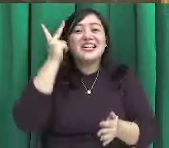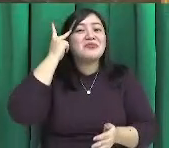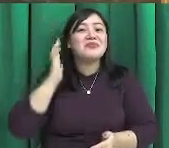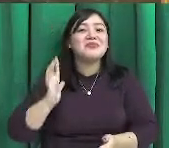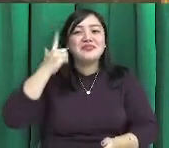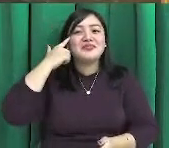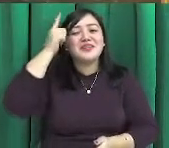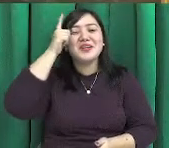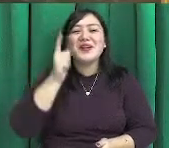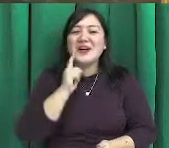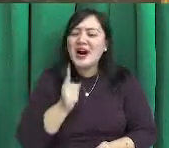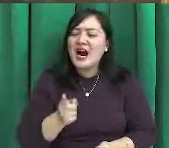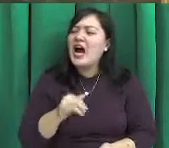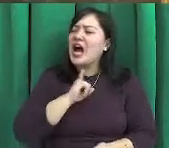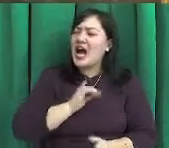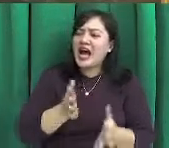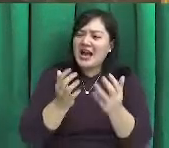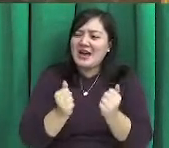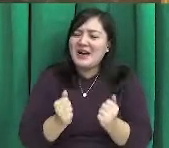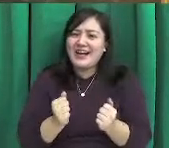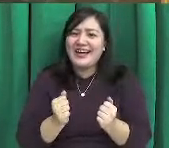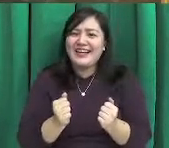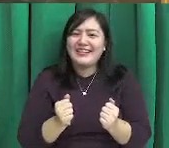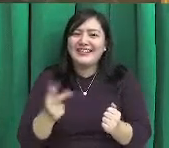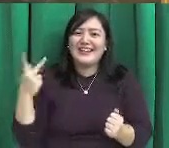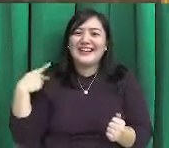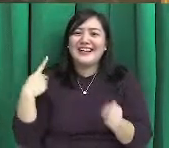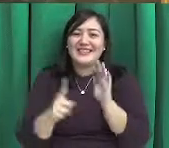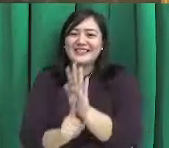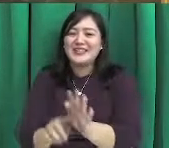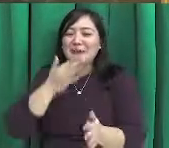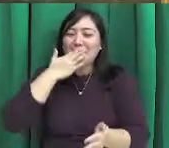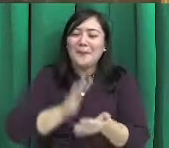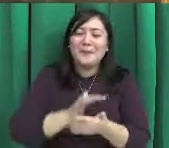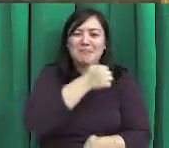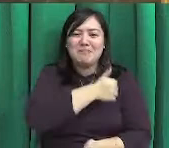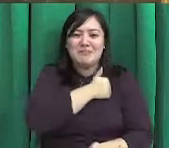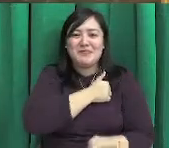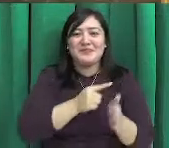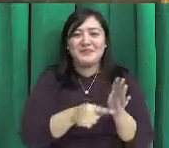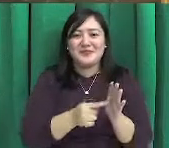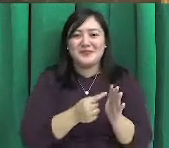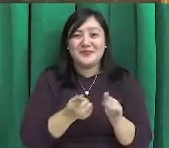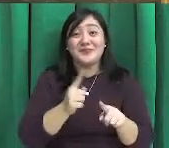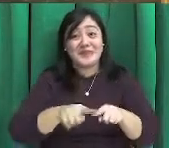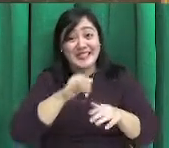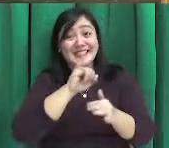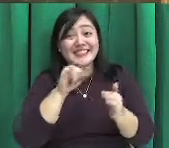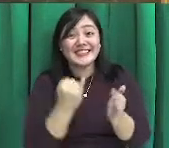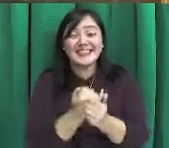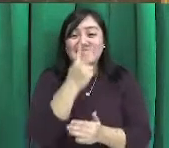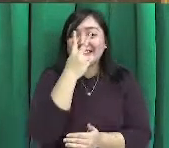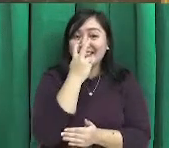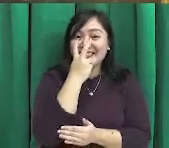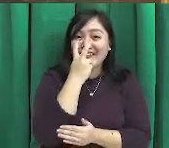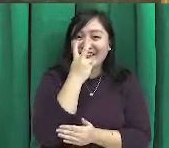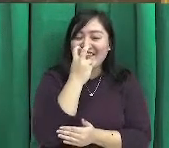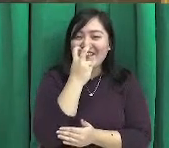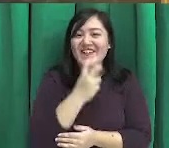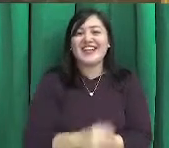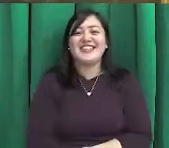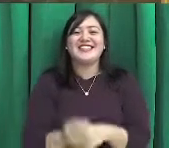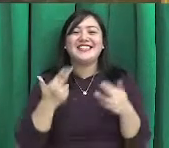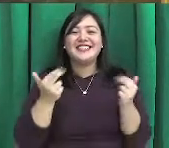ng mga babae. Amen. Anyway. Pati lalaki, sir. Ha? Inaabuso na rin kayo. Well,